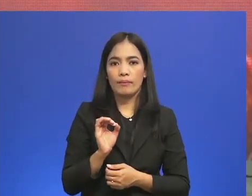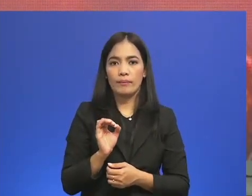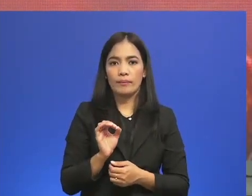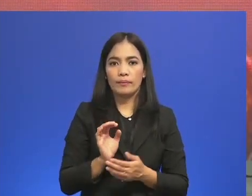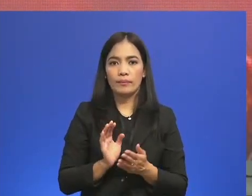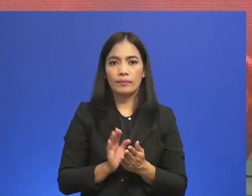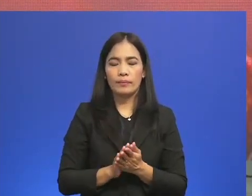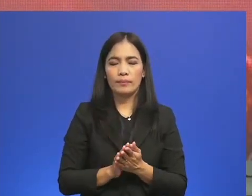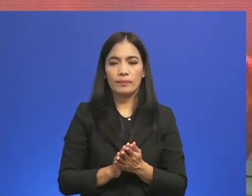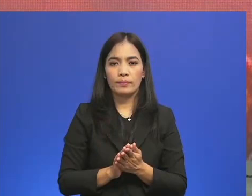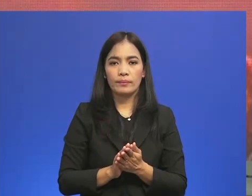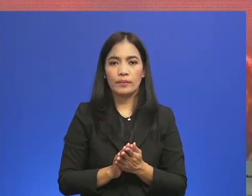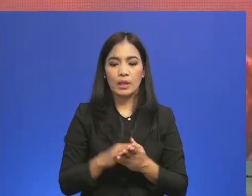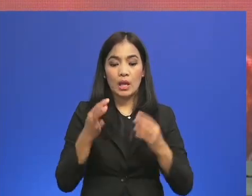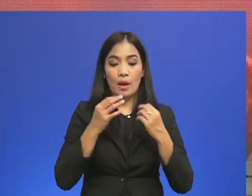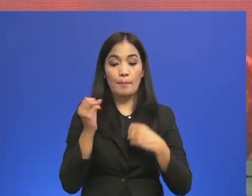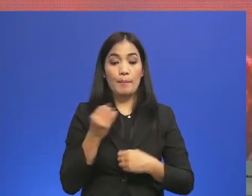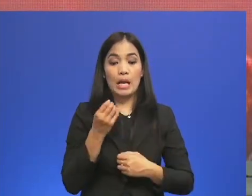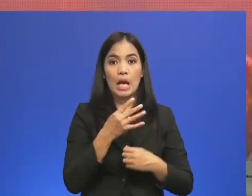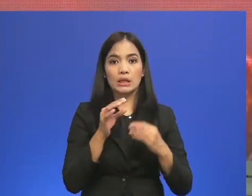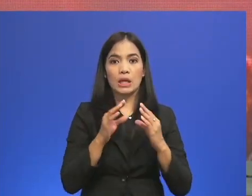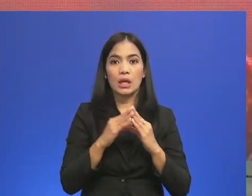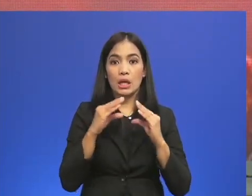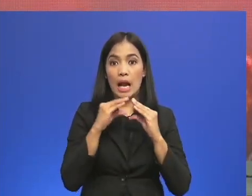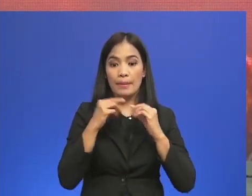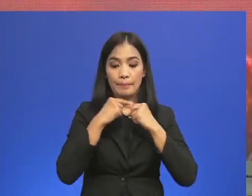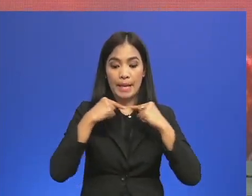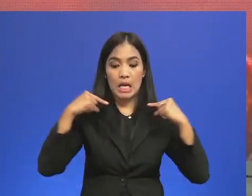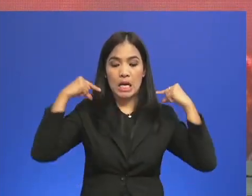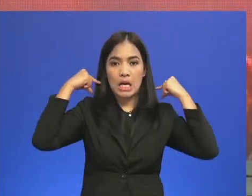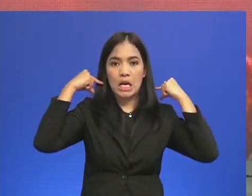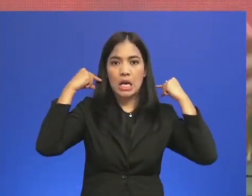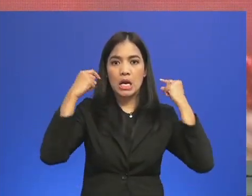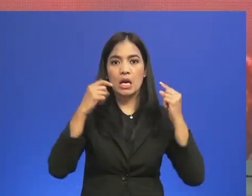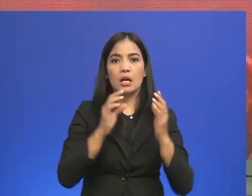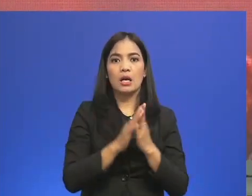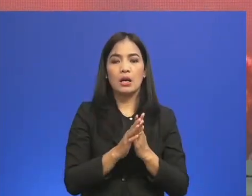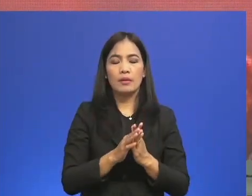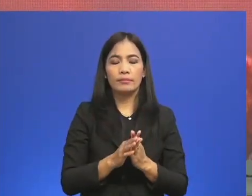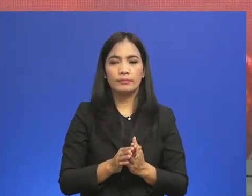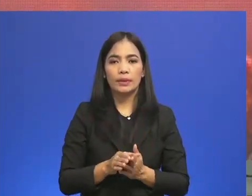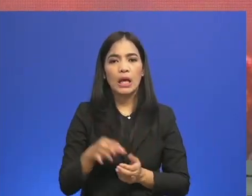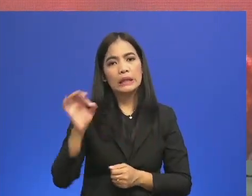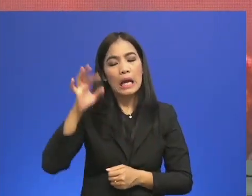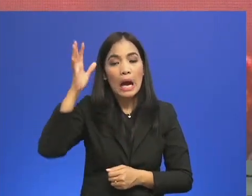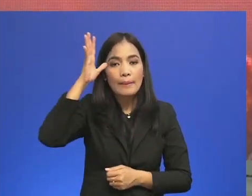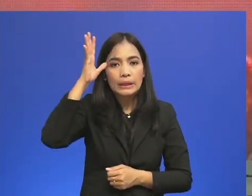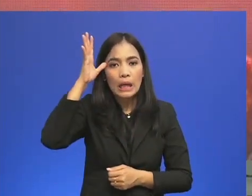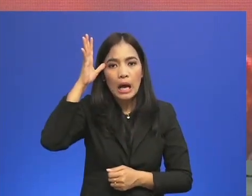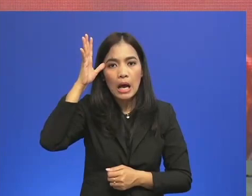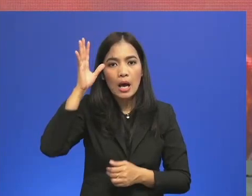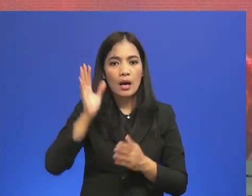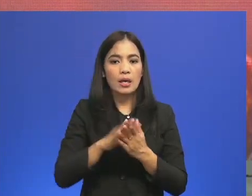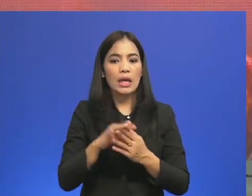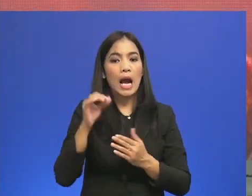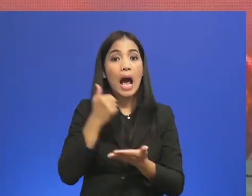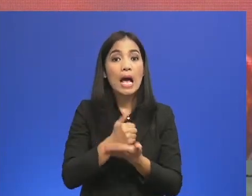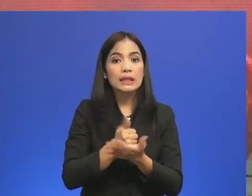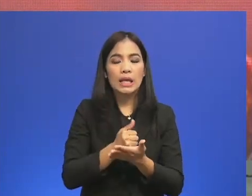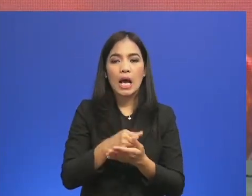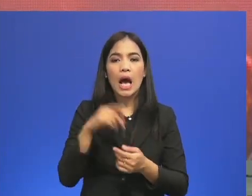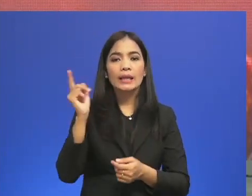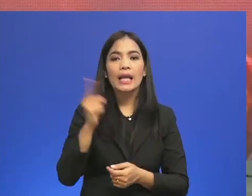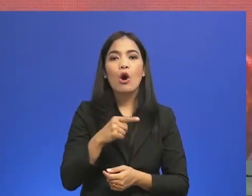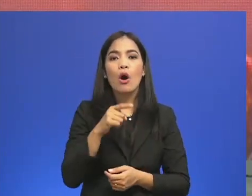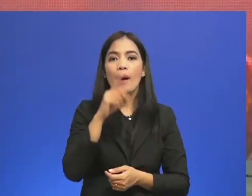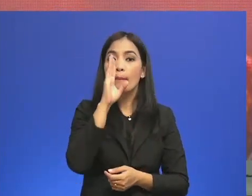tapi dove-nya dove yang asli ada ya. Saya tidak bisa bedakan mutiara asli atau mutiara palsu